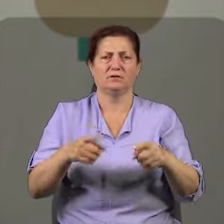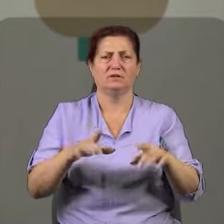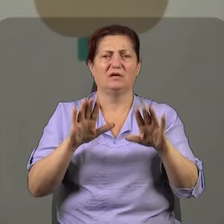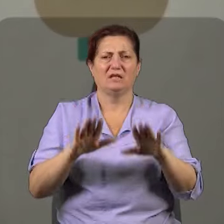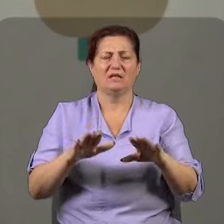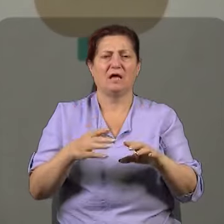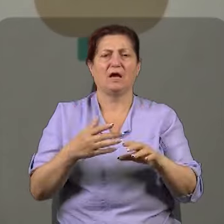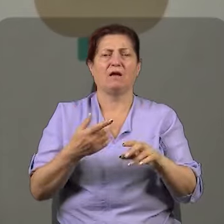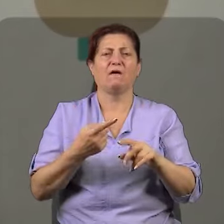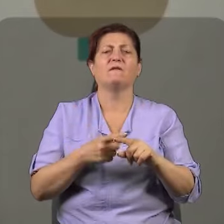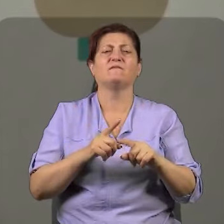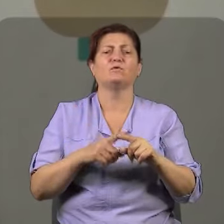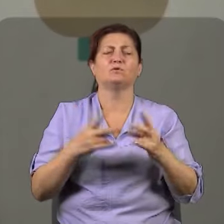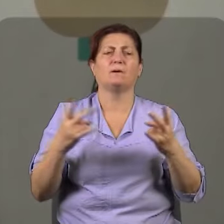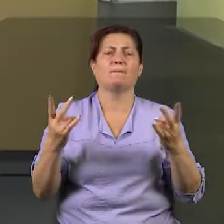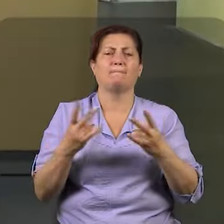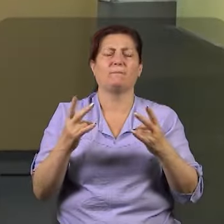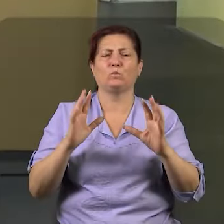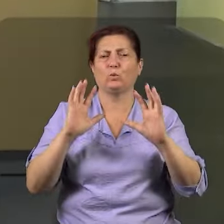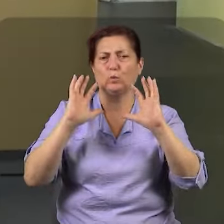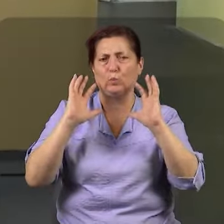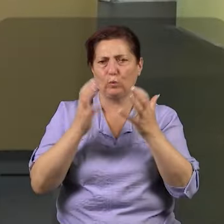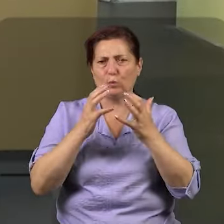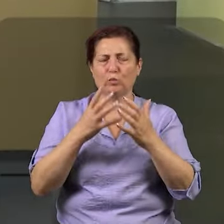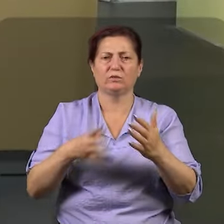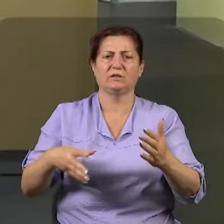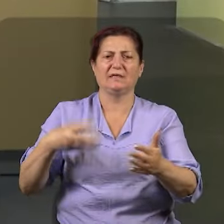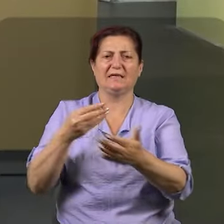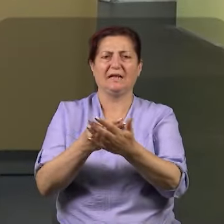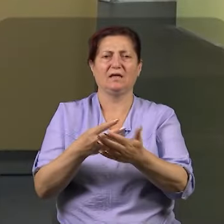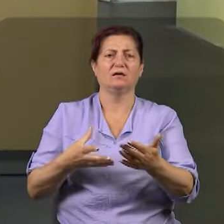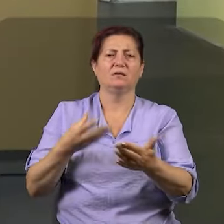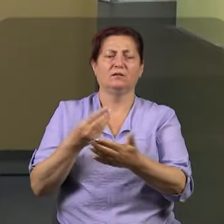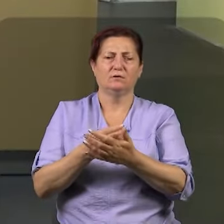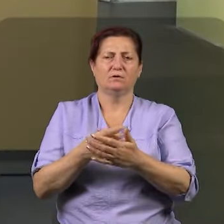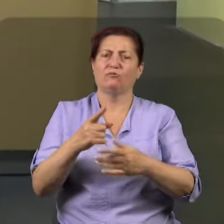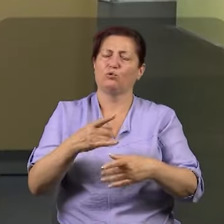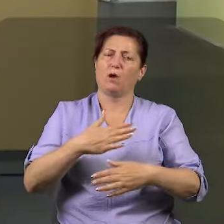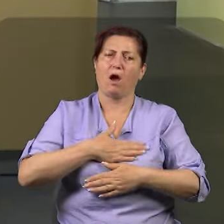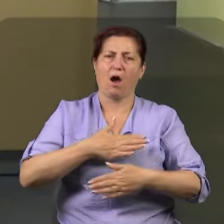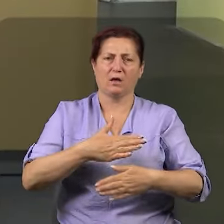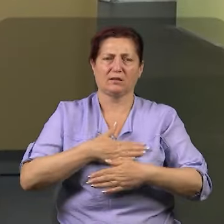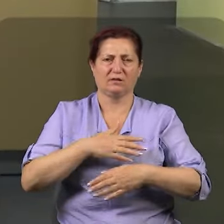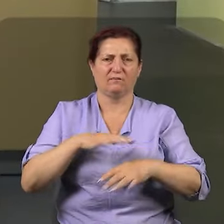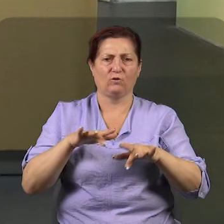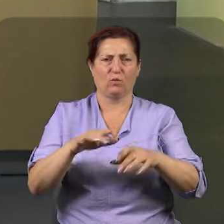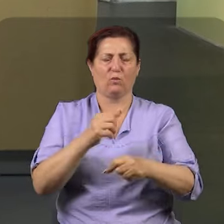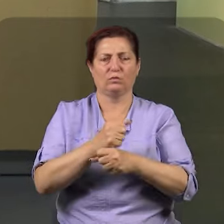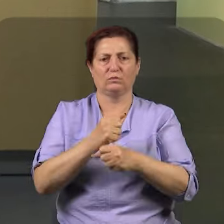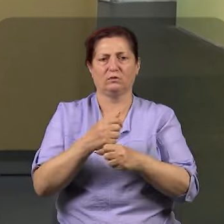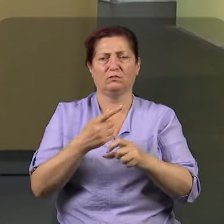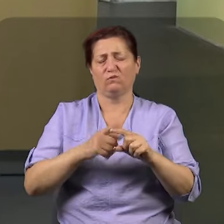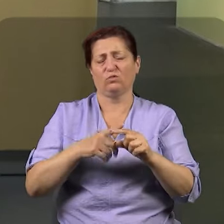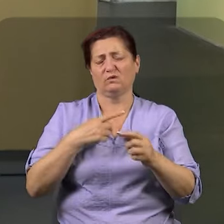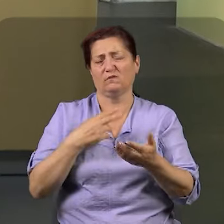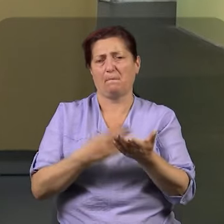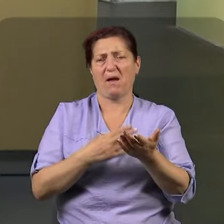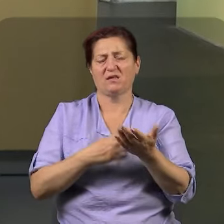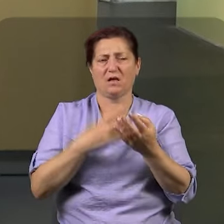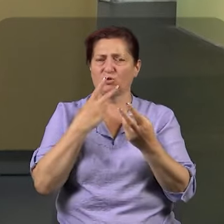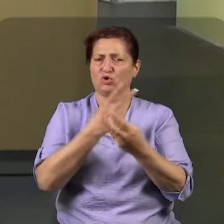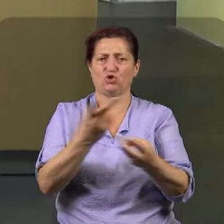այդտեղ ոնց որ պետքա լուրջ ներդրումներ կատարել եւ նաեւ պրոակտիվ գործել, որոնք մենք չենք տեսնում հաստատել, այսինքն մի ժամանակ